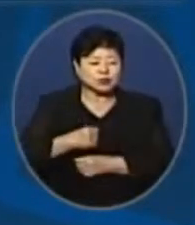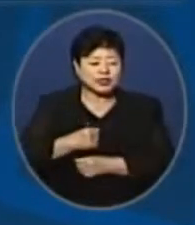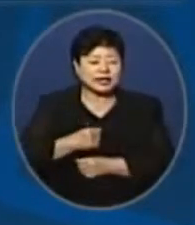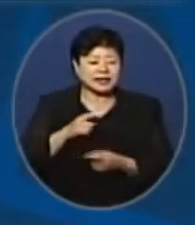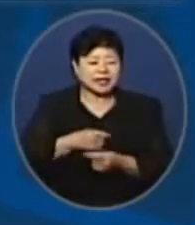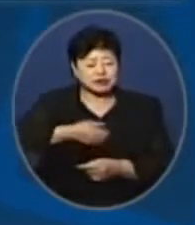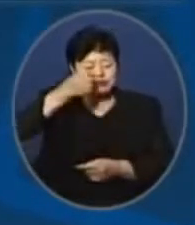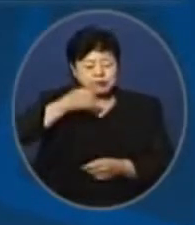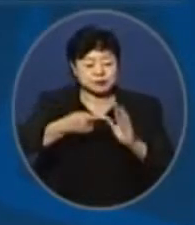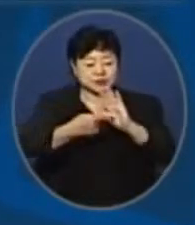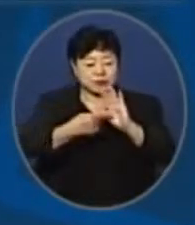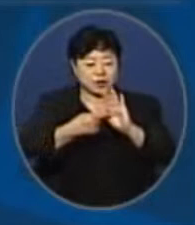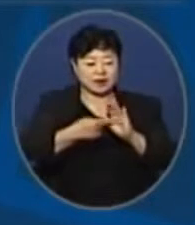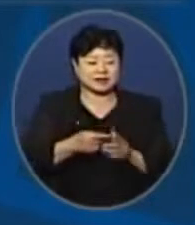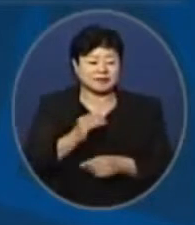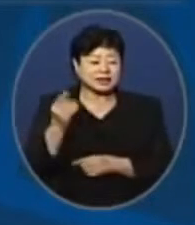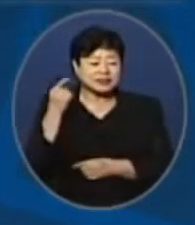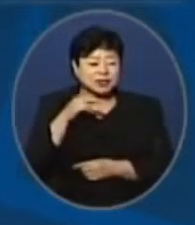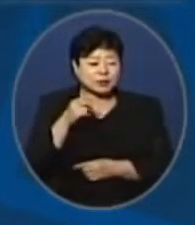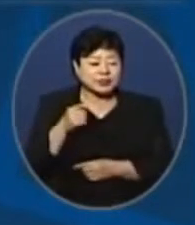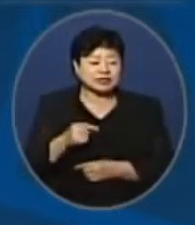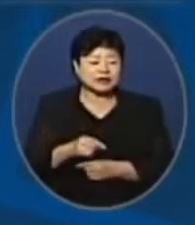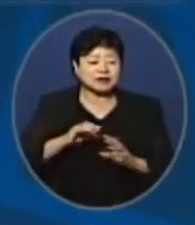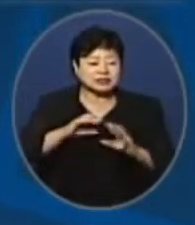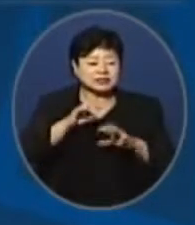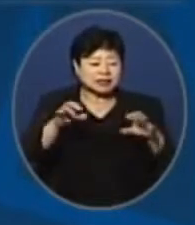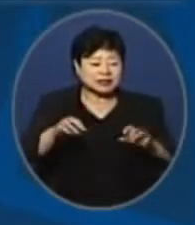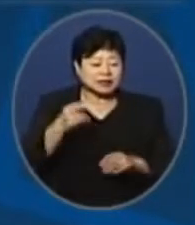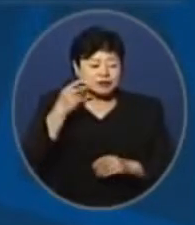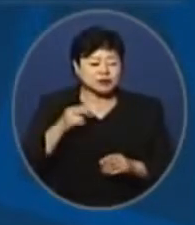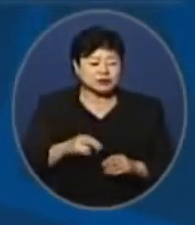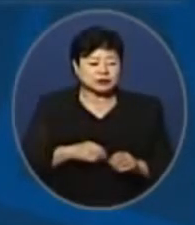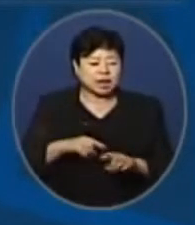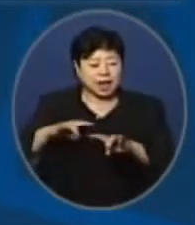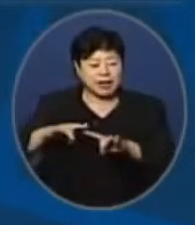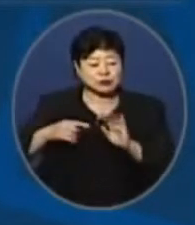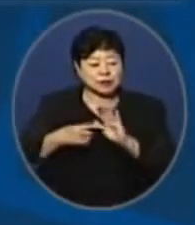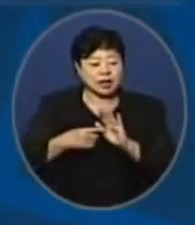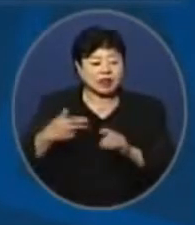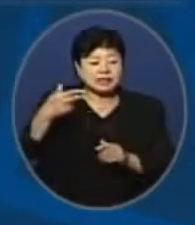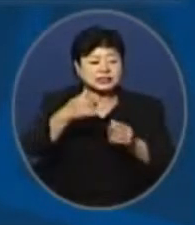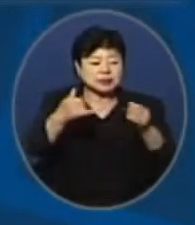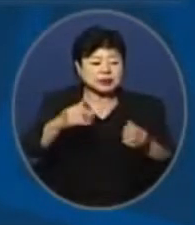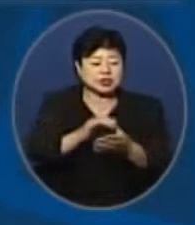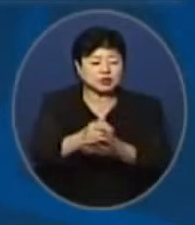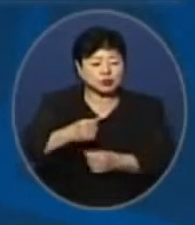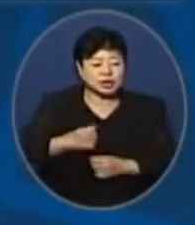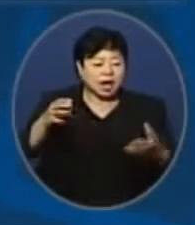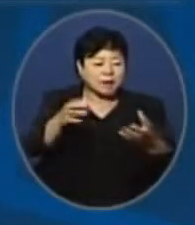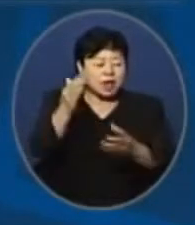비전을 선포했습니다. 그러자 이 이야기는 도미니카 전 지역은 물론 미국 전역으로 방송되었고 그날 7천 명의 기도 군사가